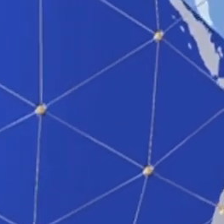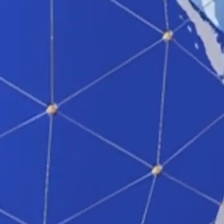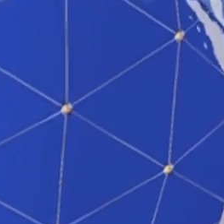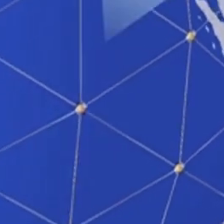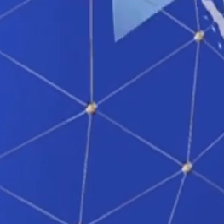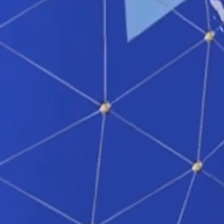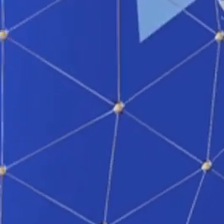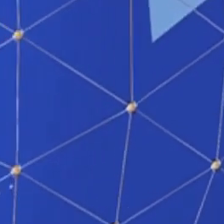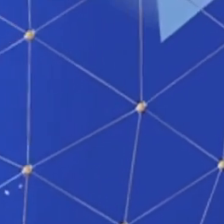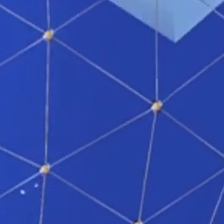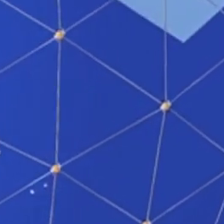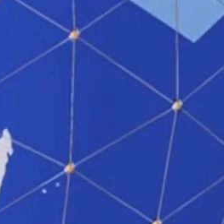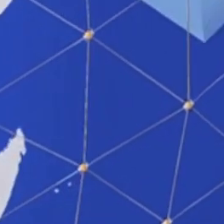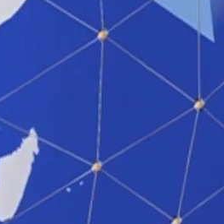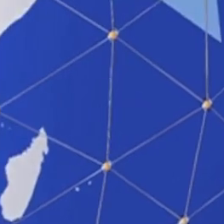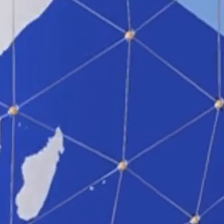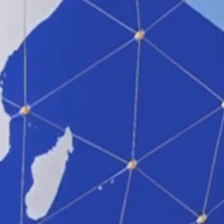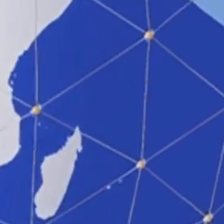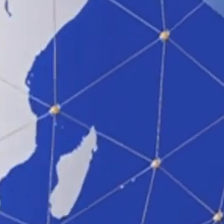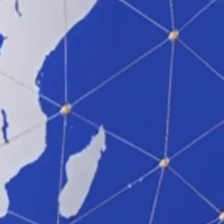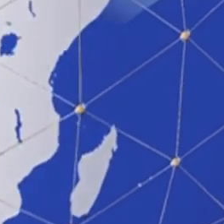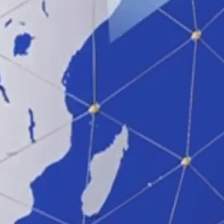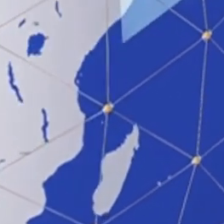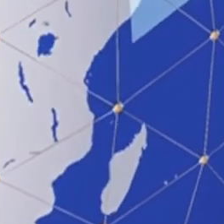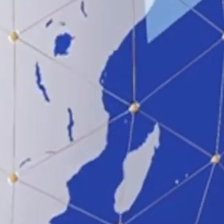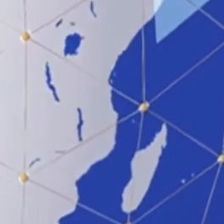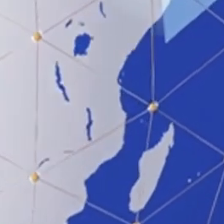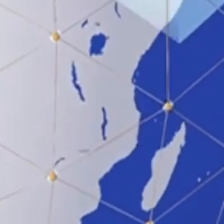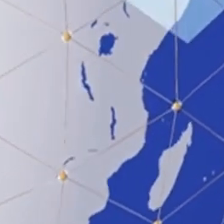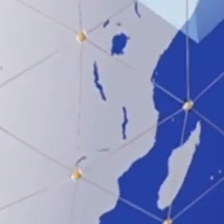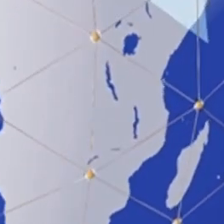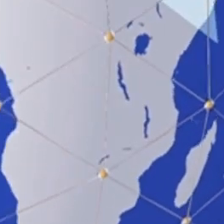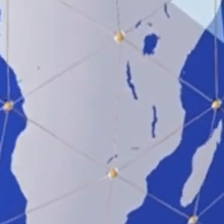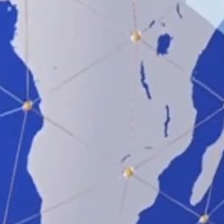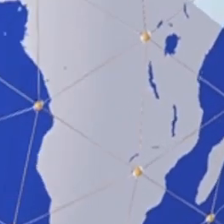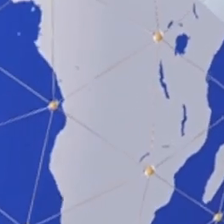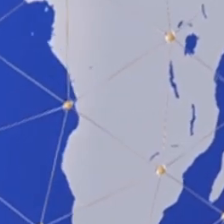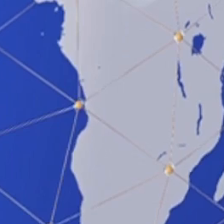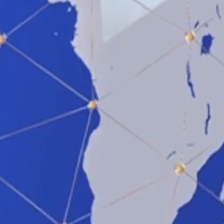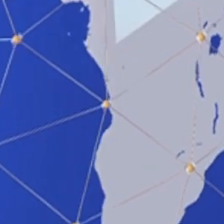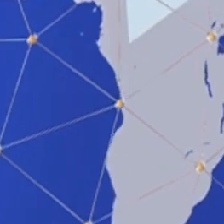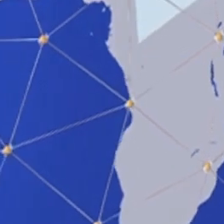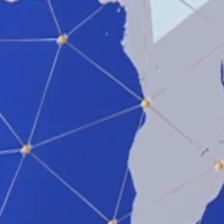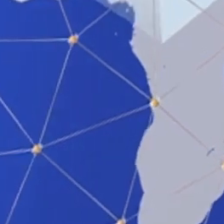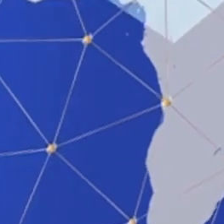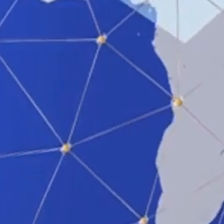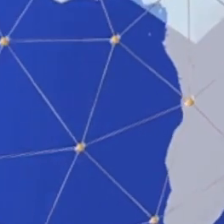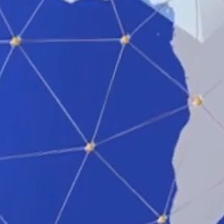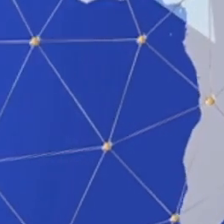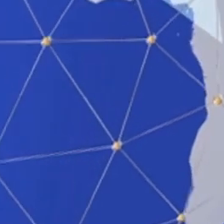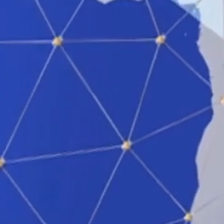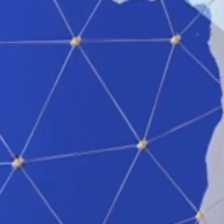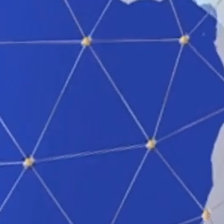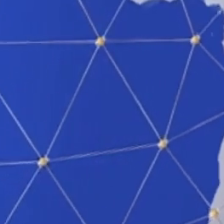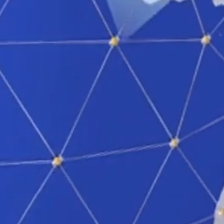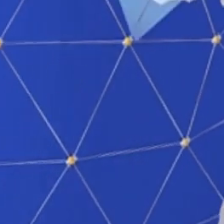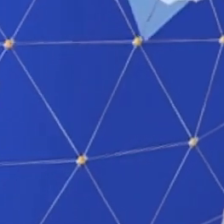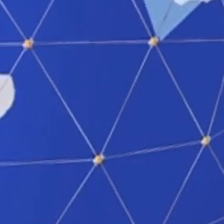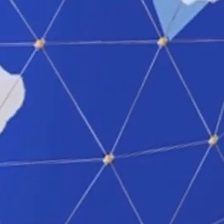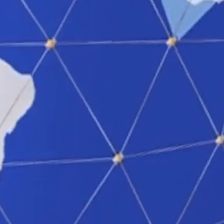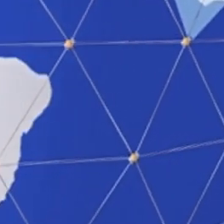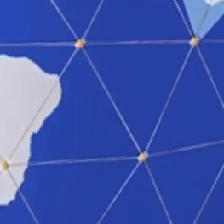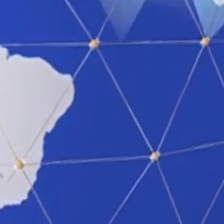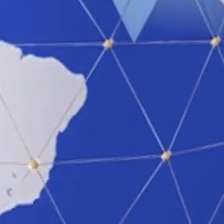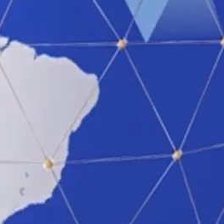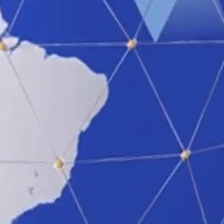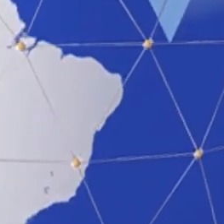le ministre de la Santé face à la presse pour un bilan de l'exécution du programme d'action du gouvernement. Benjamin Rumpati livre les